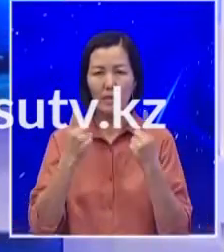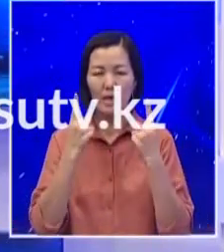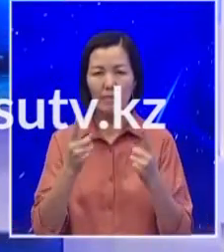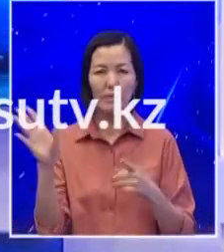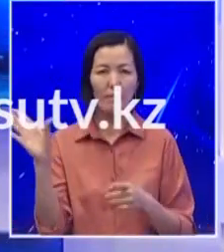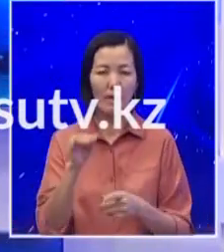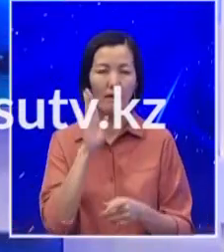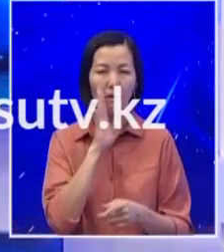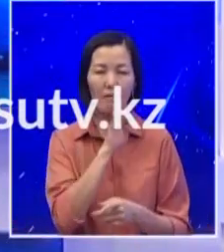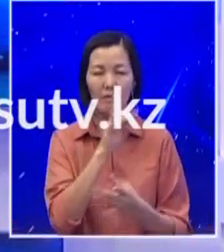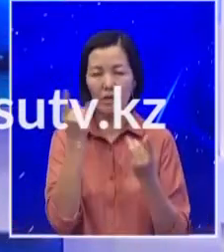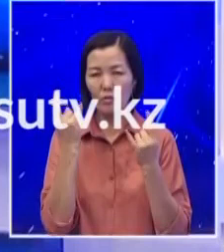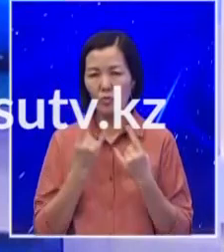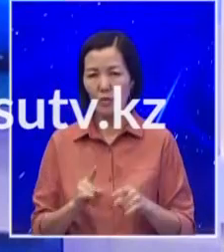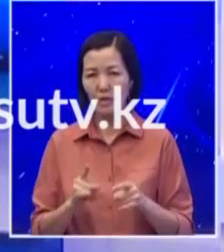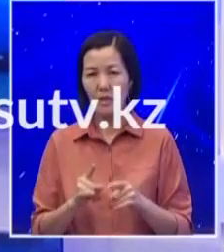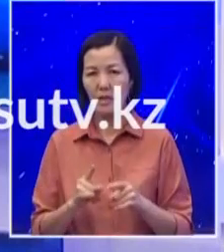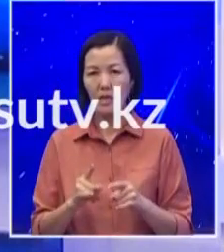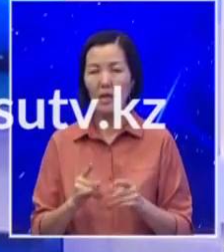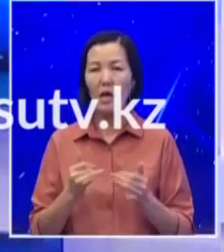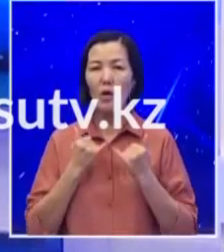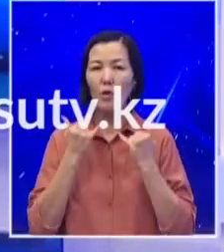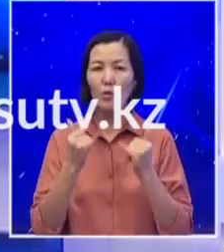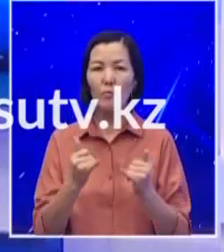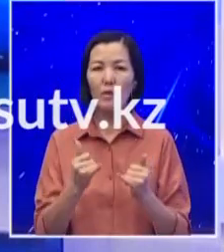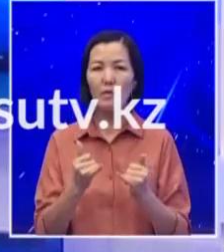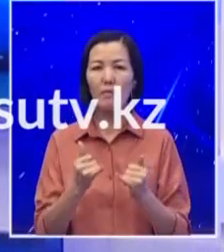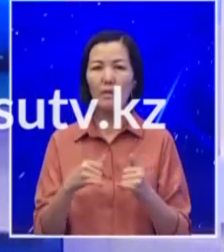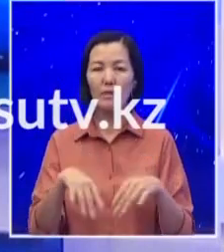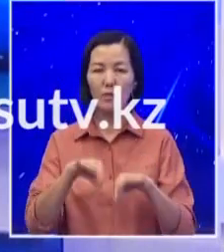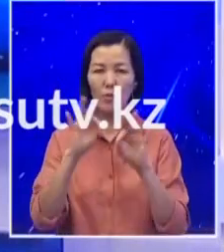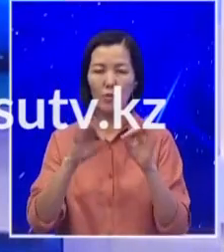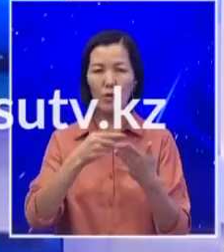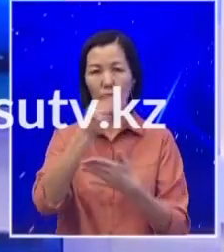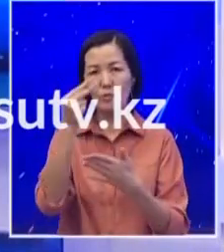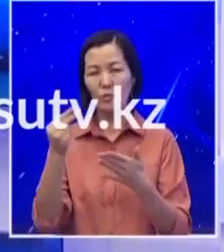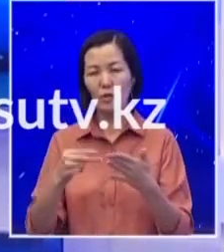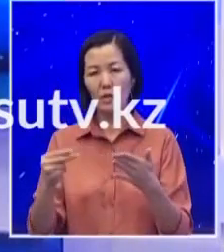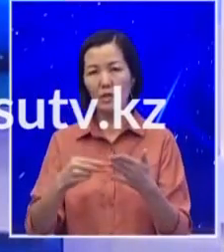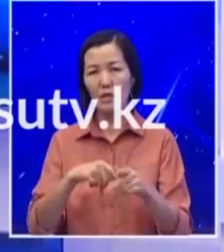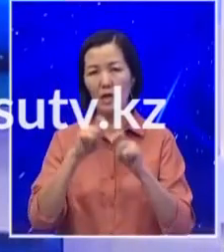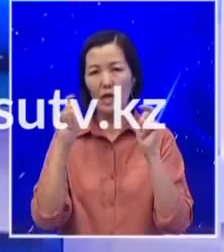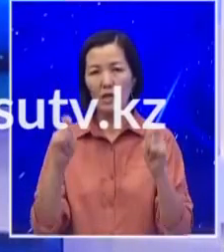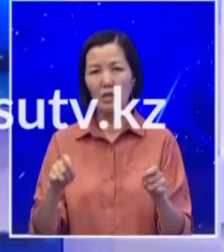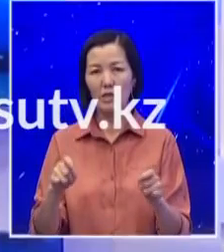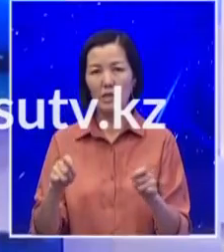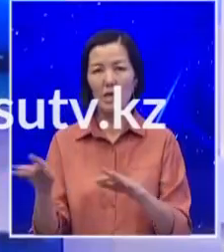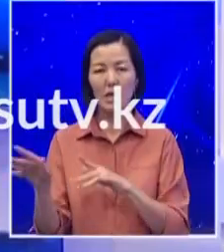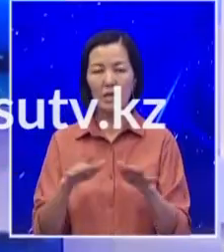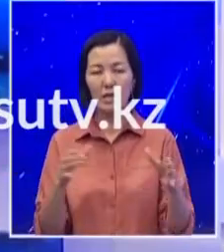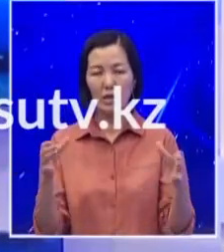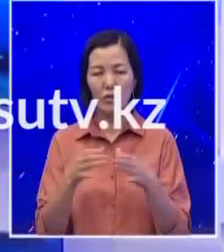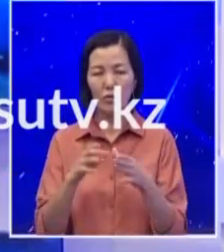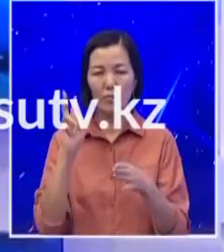аталмыш орталықтың оң жақ қанатынан анаға құрмет деп аталатын көркем суреттер галереясы ашылды. Рухани шараға барып қайтқан